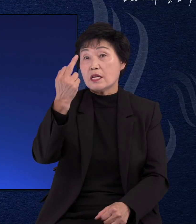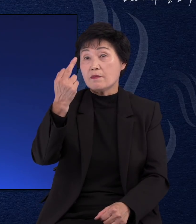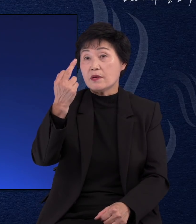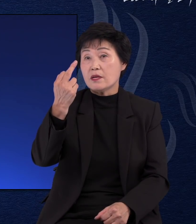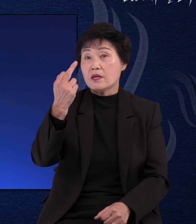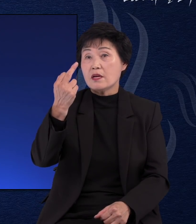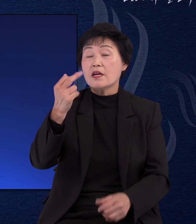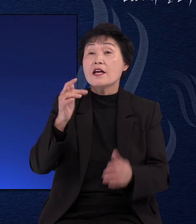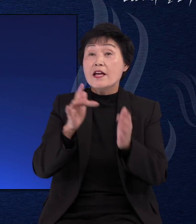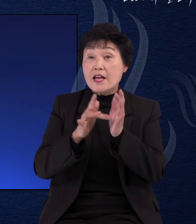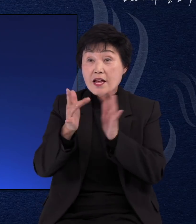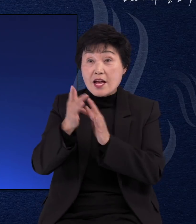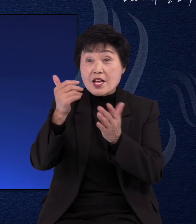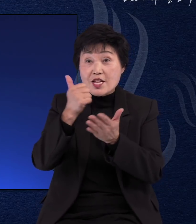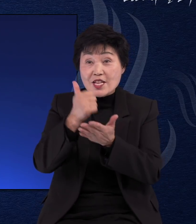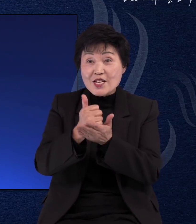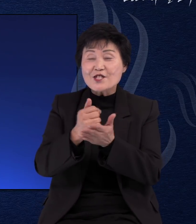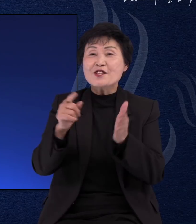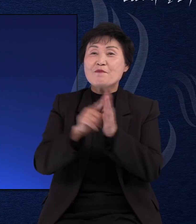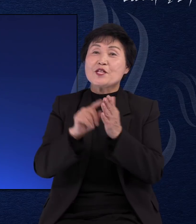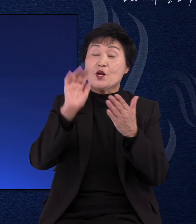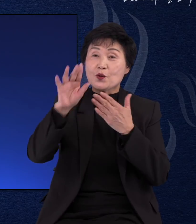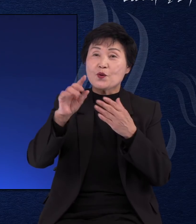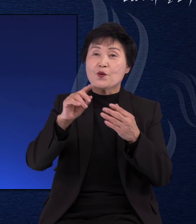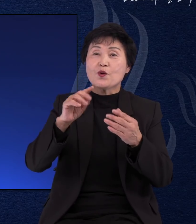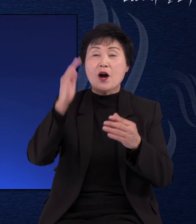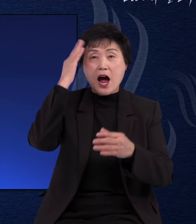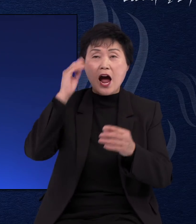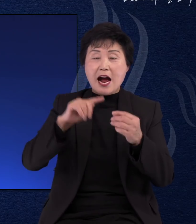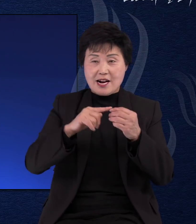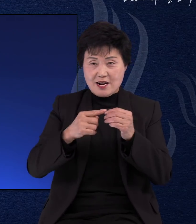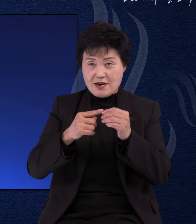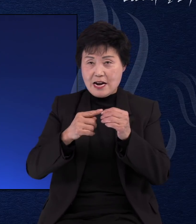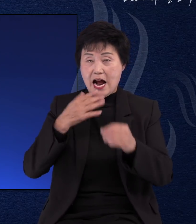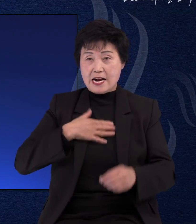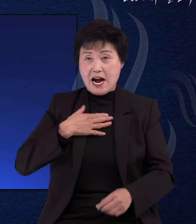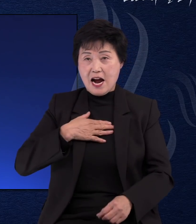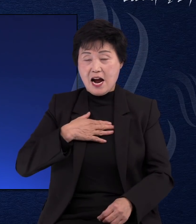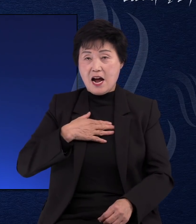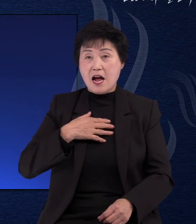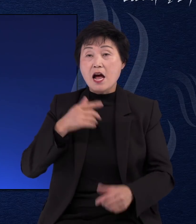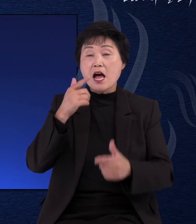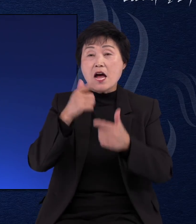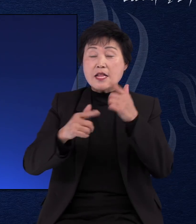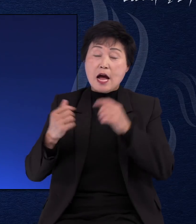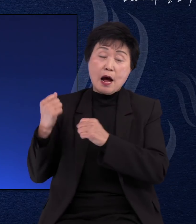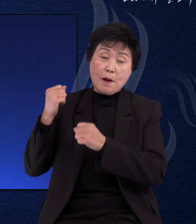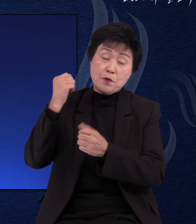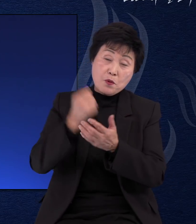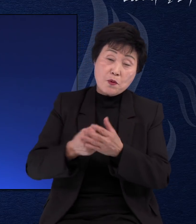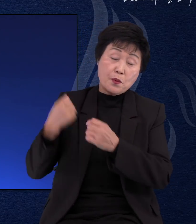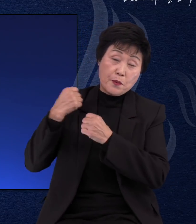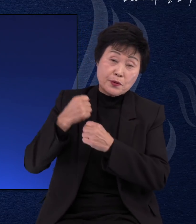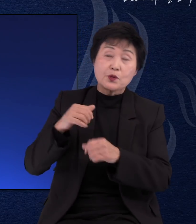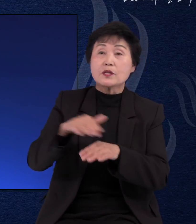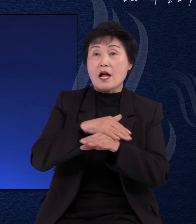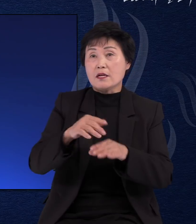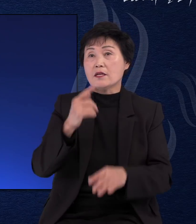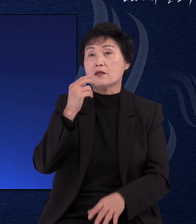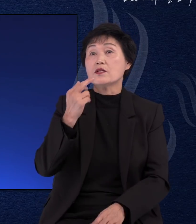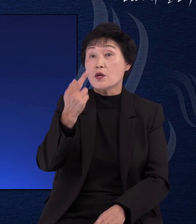믿고 한글을 깨우쳐서 그때부터 성경책만 들고 산에 나무하러 다니는 형님인데, 뒤에서 몇 주를